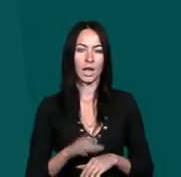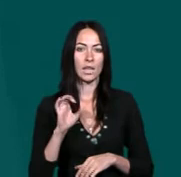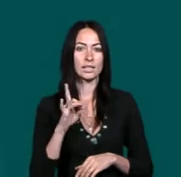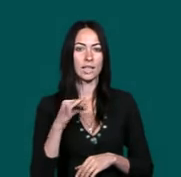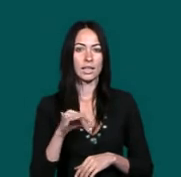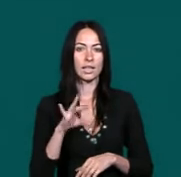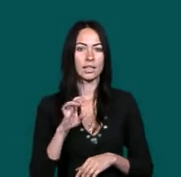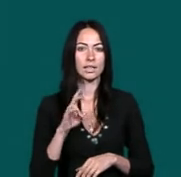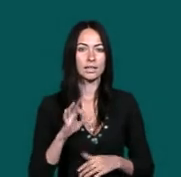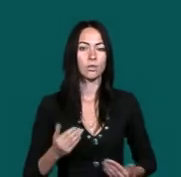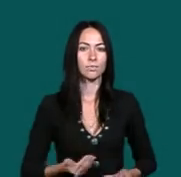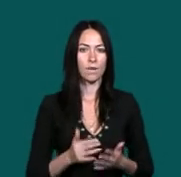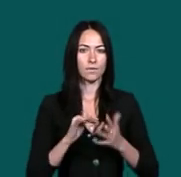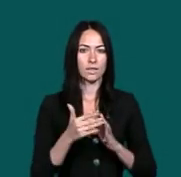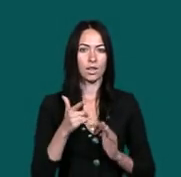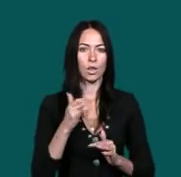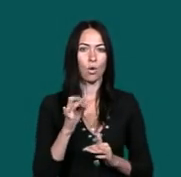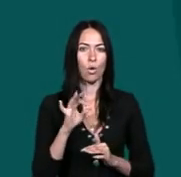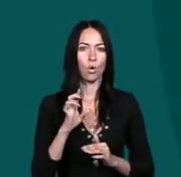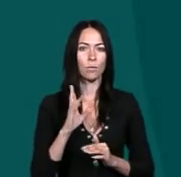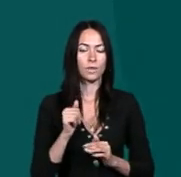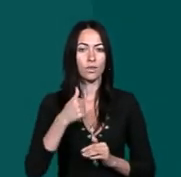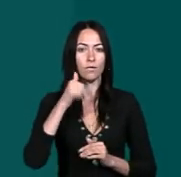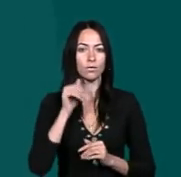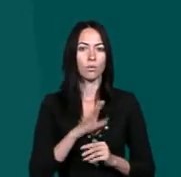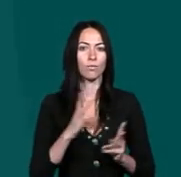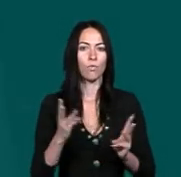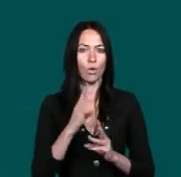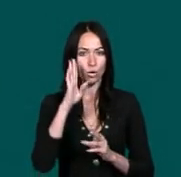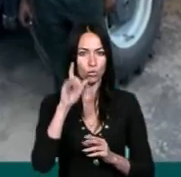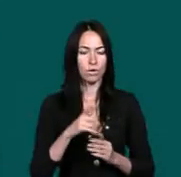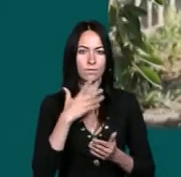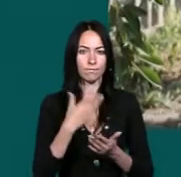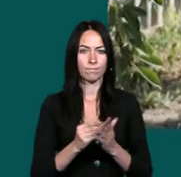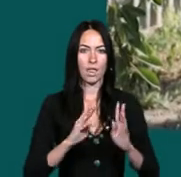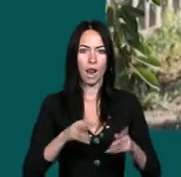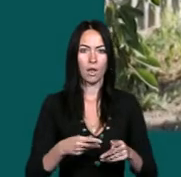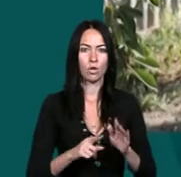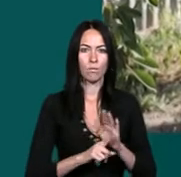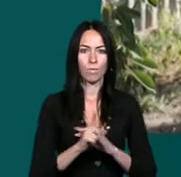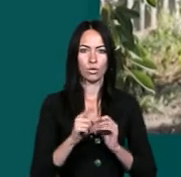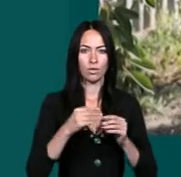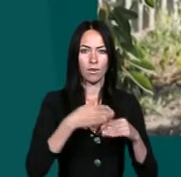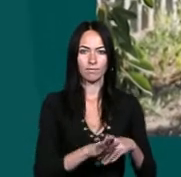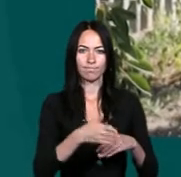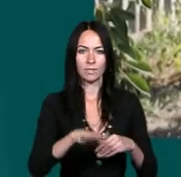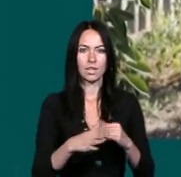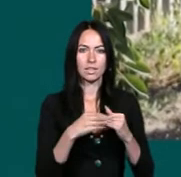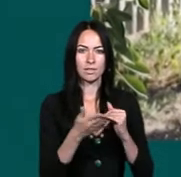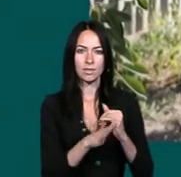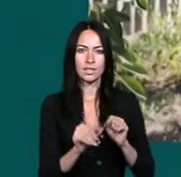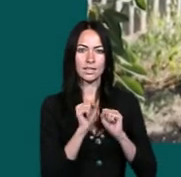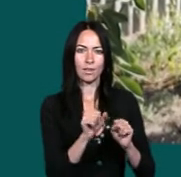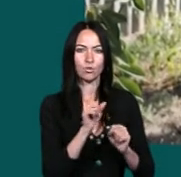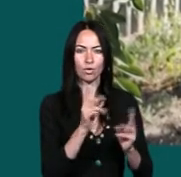Сергій Тисленко мешкає у селі Горобіївка, яке вчора охопило вогнем. Чоловік власним трактором почав орати захисні смуги навколо будинків